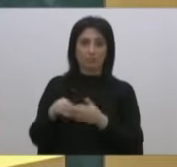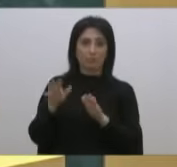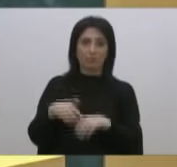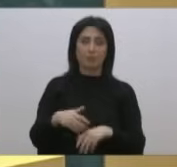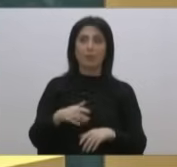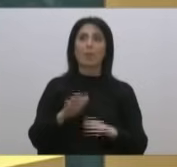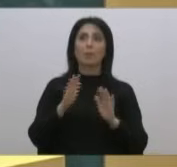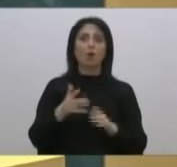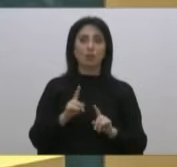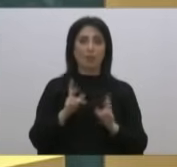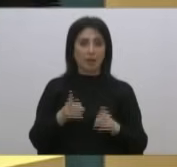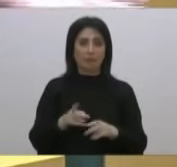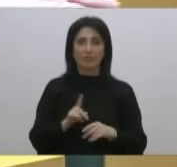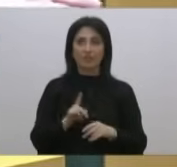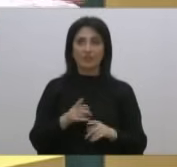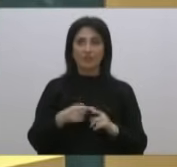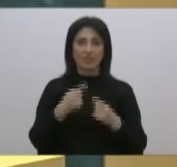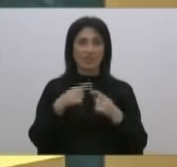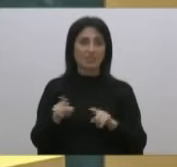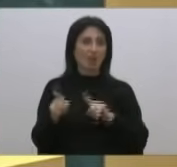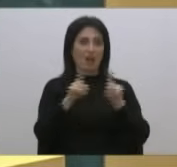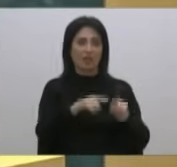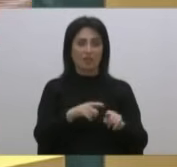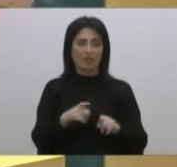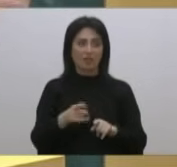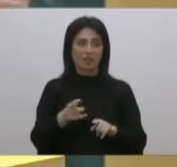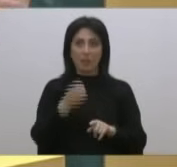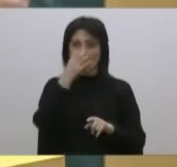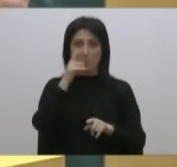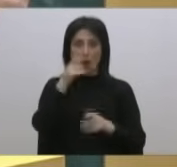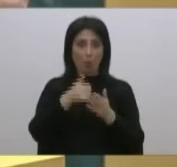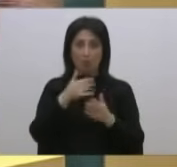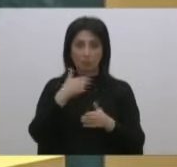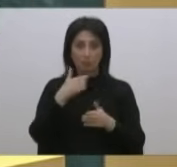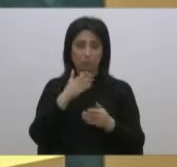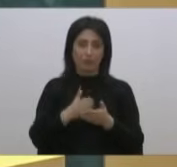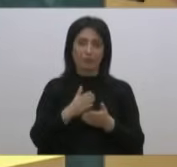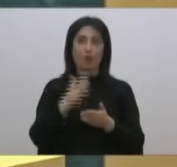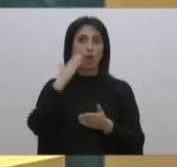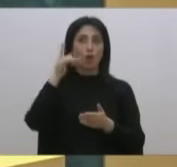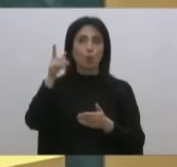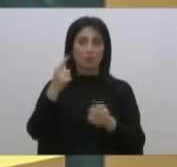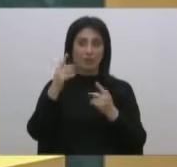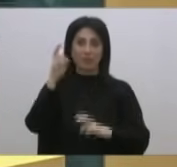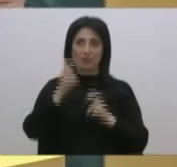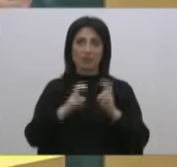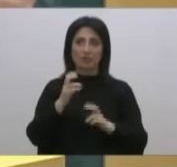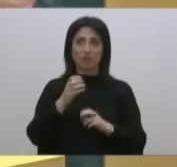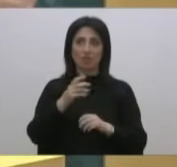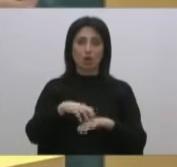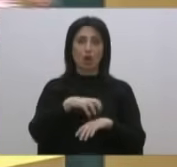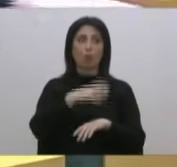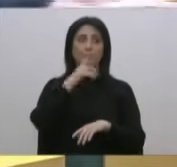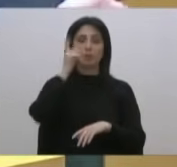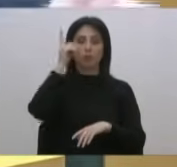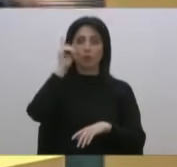შემოგვაქვს. მოხდება რამე? გადაერთებით სხვაგან, რა მნიშვნელობა აქვს რა ბაქო არ უშვებს ნავთობს? რუმინეთში რამხელა ქარხნებია ჯერ კიდევ